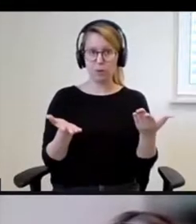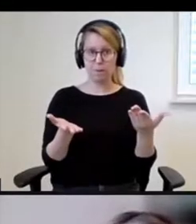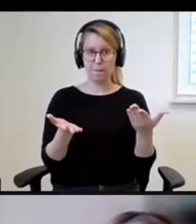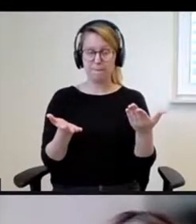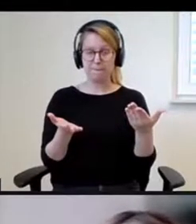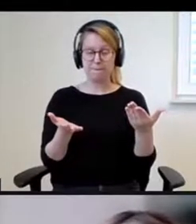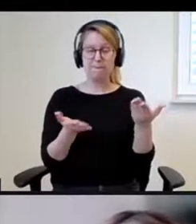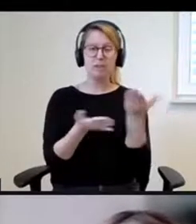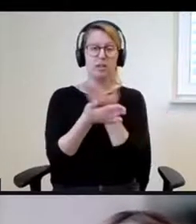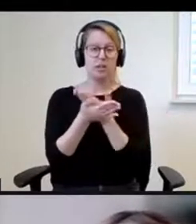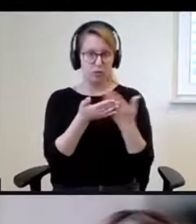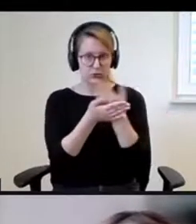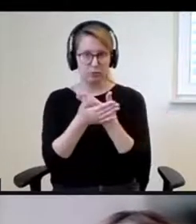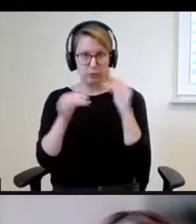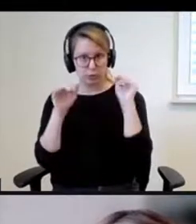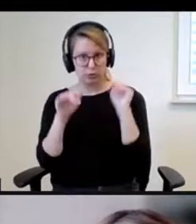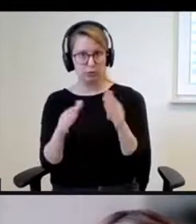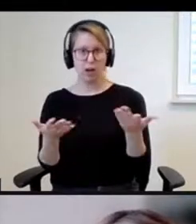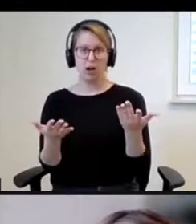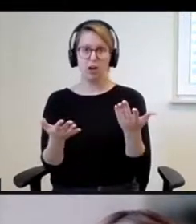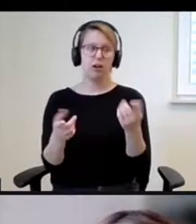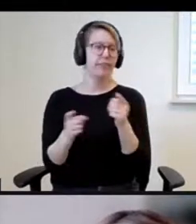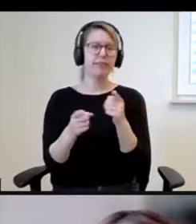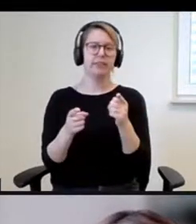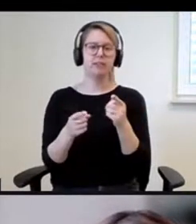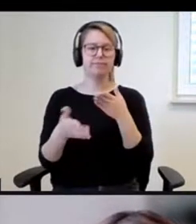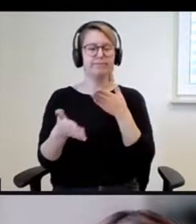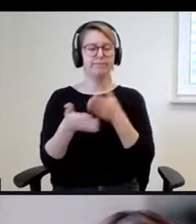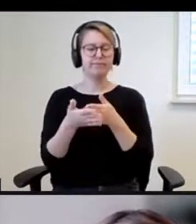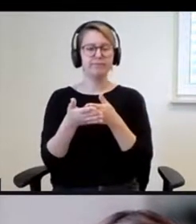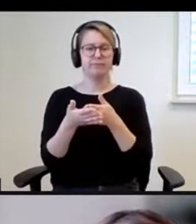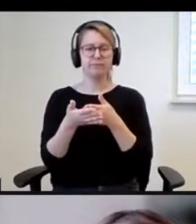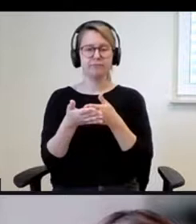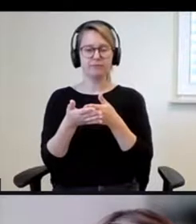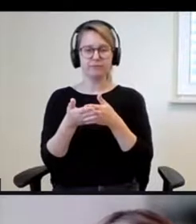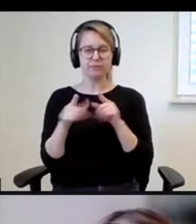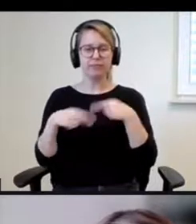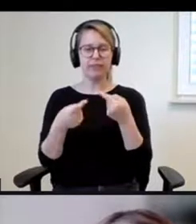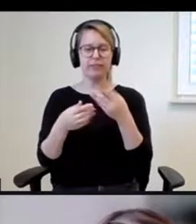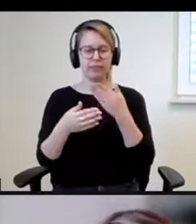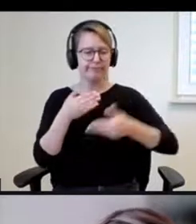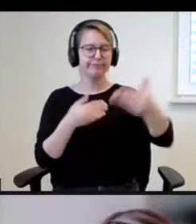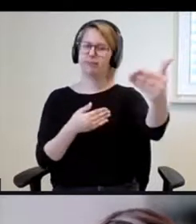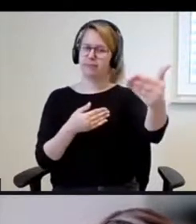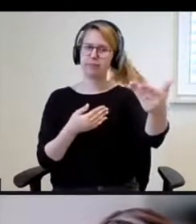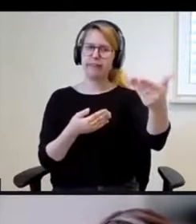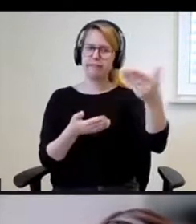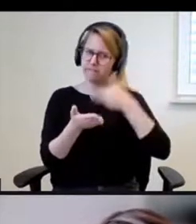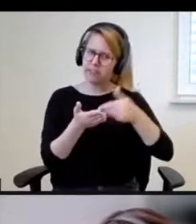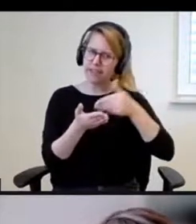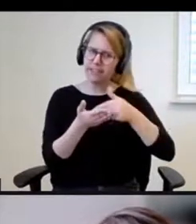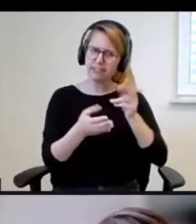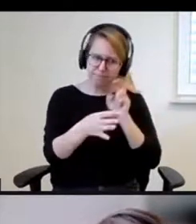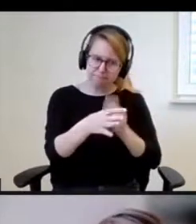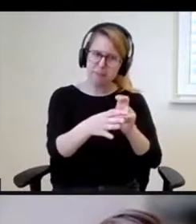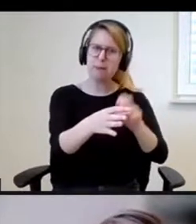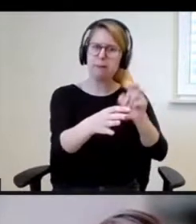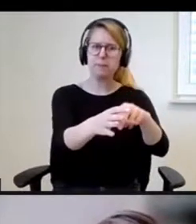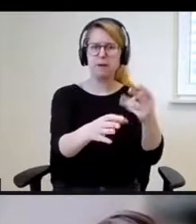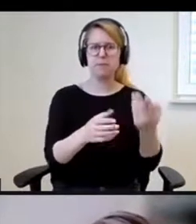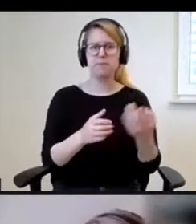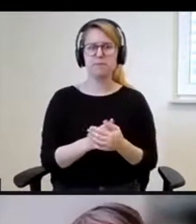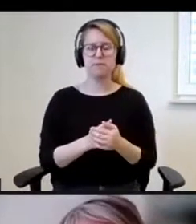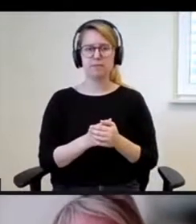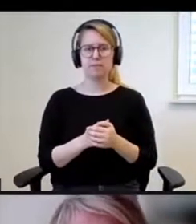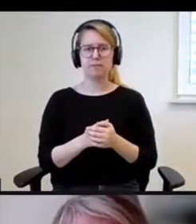Ausbildung gemäht wird, nicht dabei stehen bleibt, sondern dass er noch weiterhin die Möglichkeit hat, für sich weiterzubilden und auch